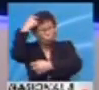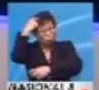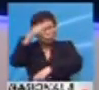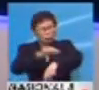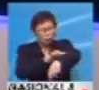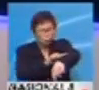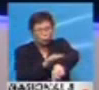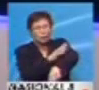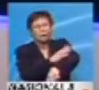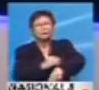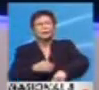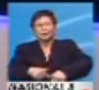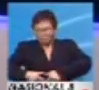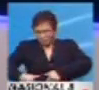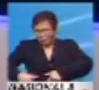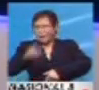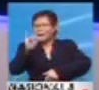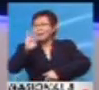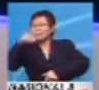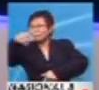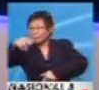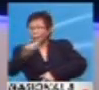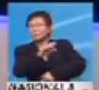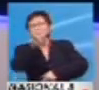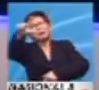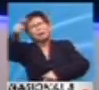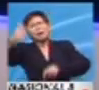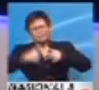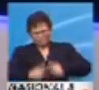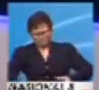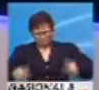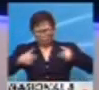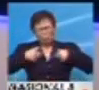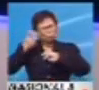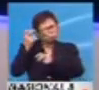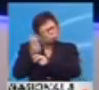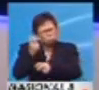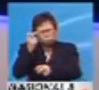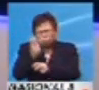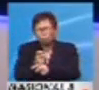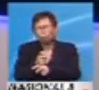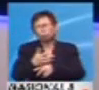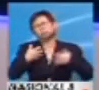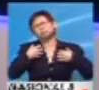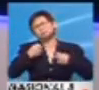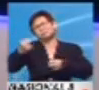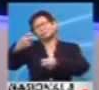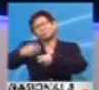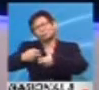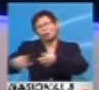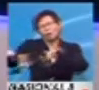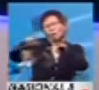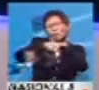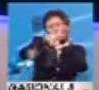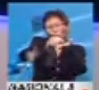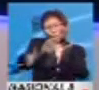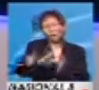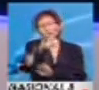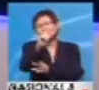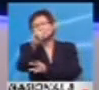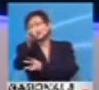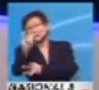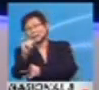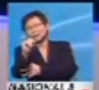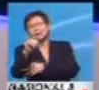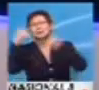dan TB limpa dan selain paru-paru merupakan TB yang paling sukar untuk disembuhkan ikuti laporan wartawan Siti